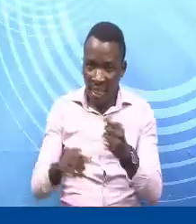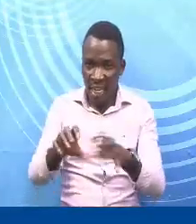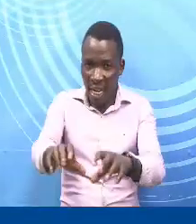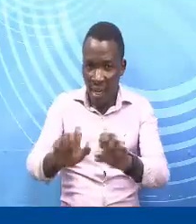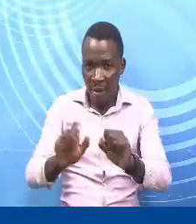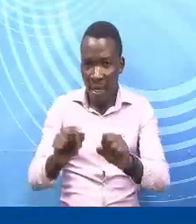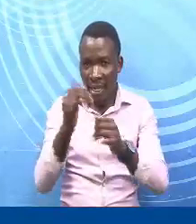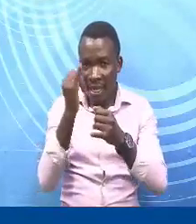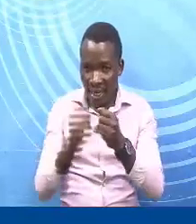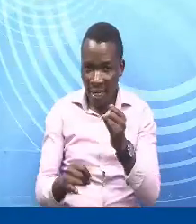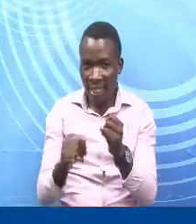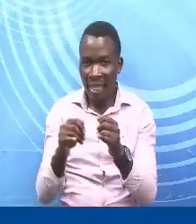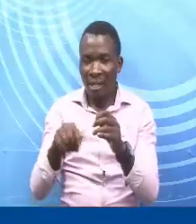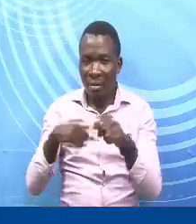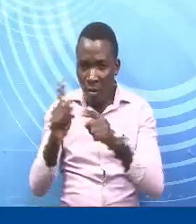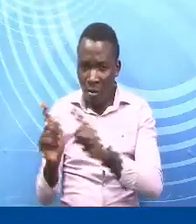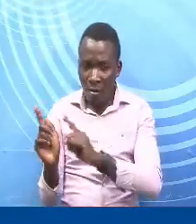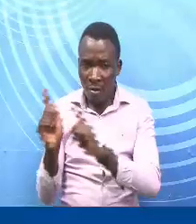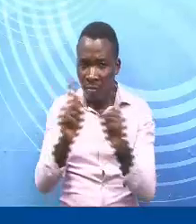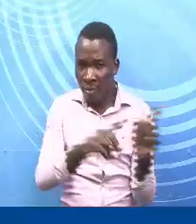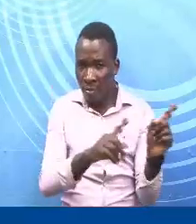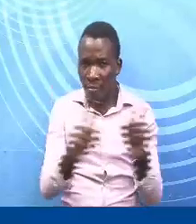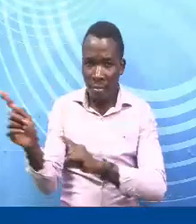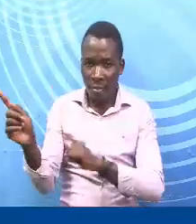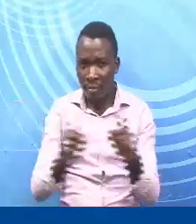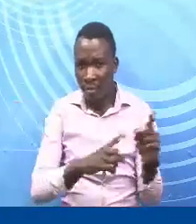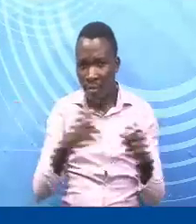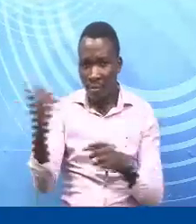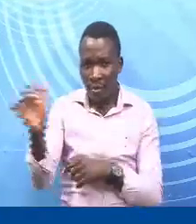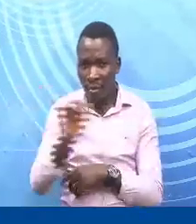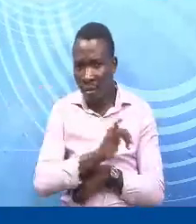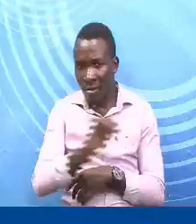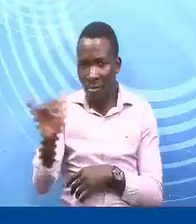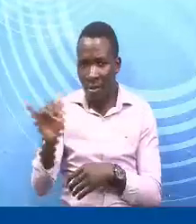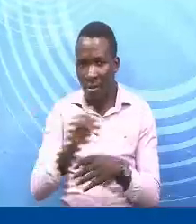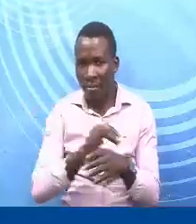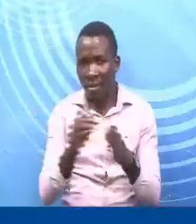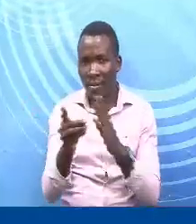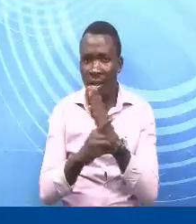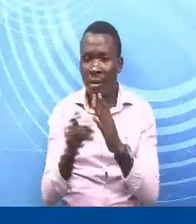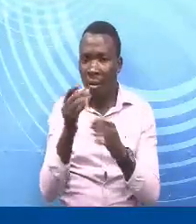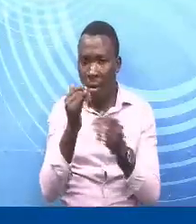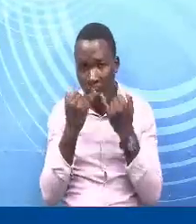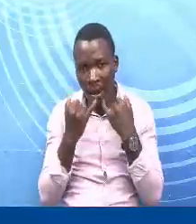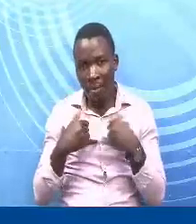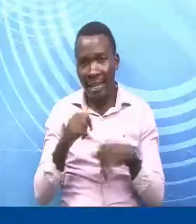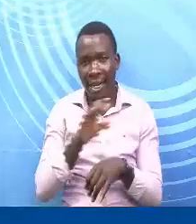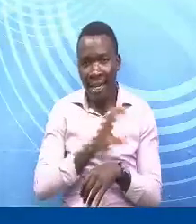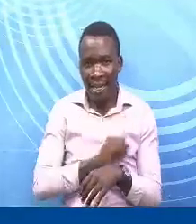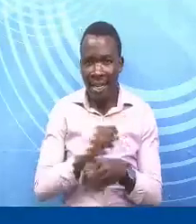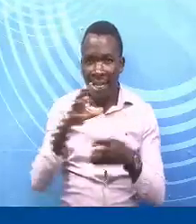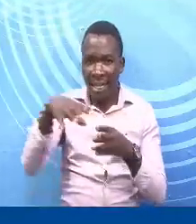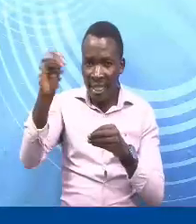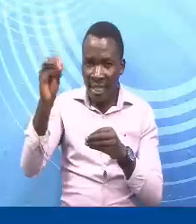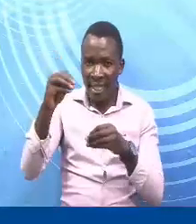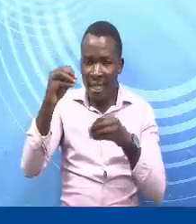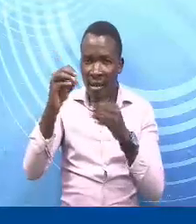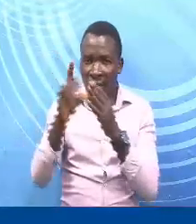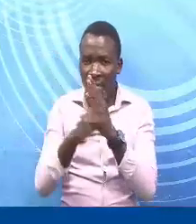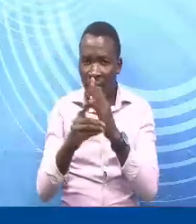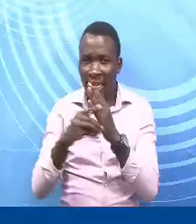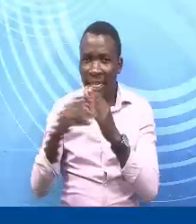ku karere niko nziragira ku karere niko bambira ihangane ihangane nitabaje akarere nagiye inshuro zirenze cyano executive aravuga